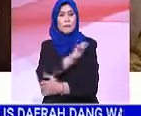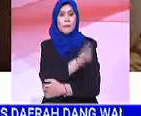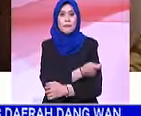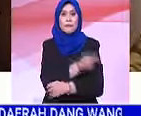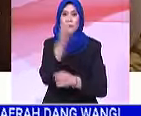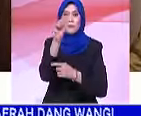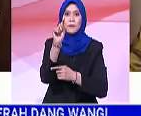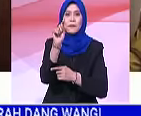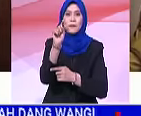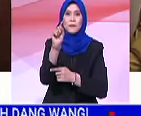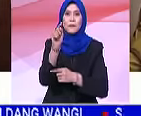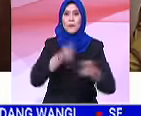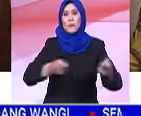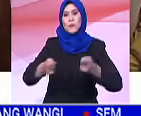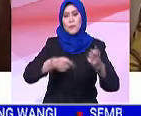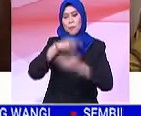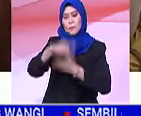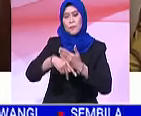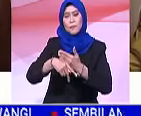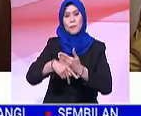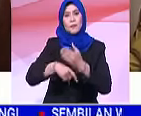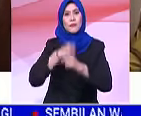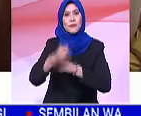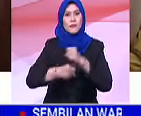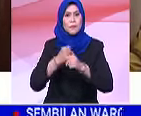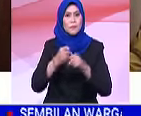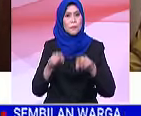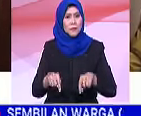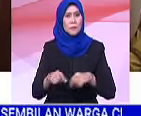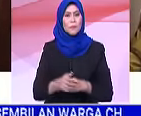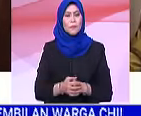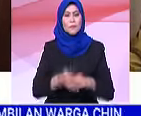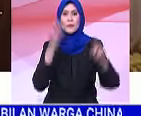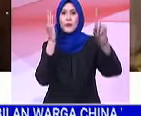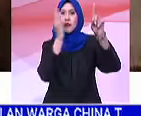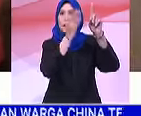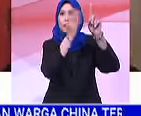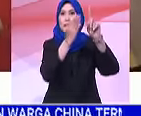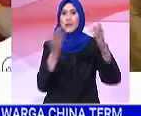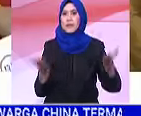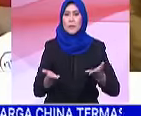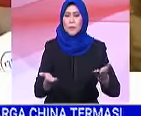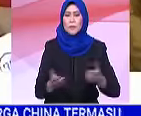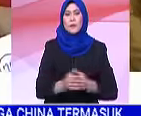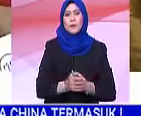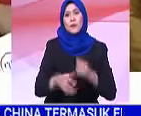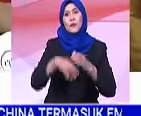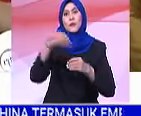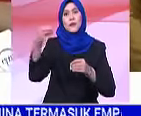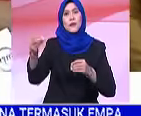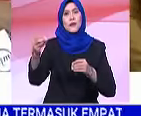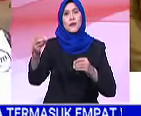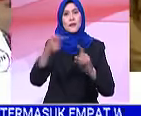untuk mengendalikan program bagi tahun ini dan target kami pada kali ini ialah keluar